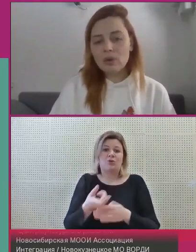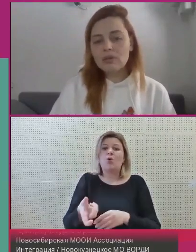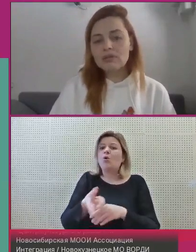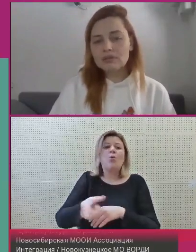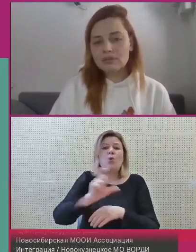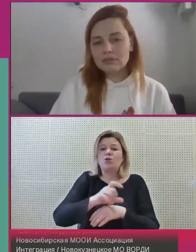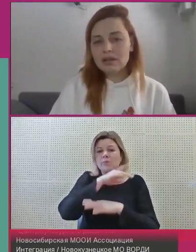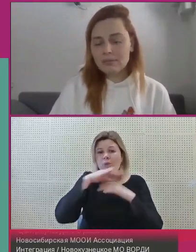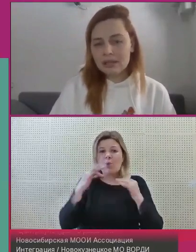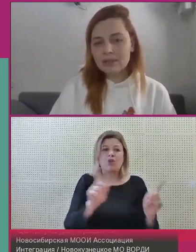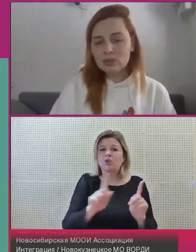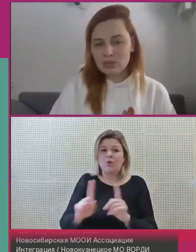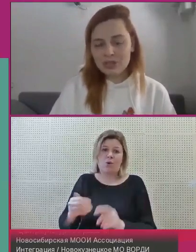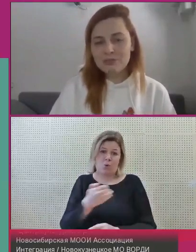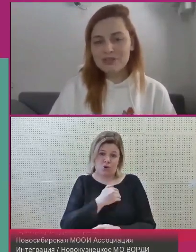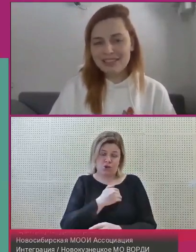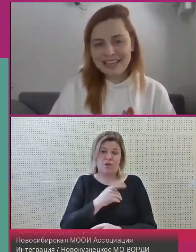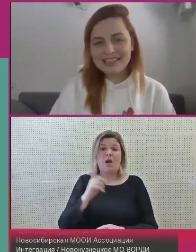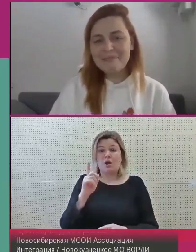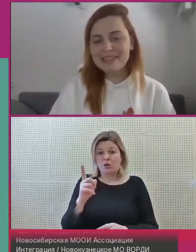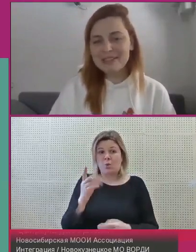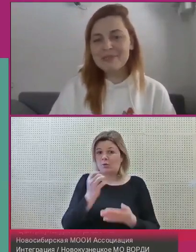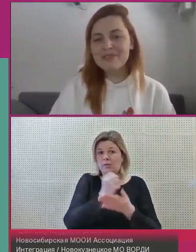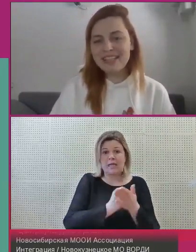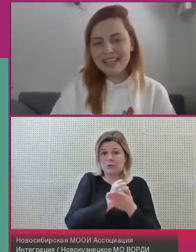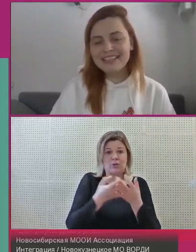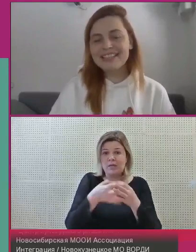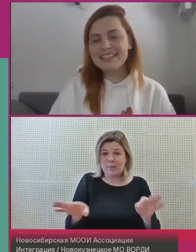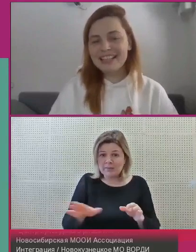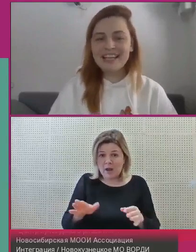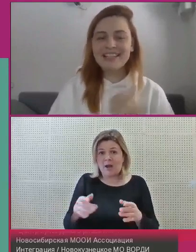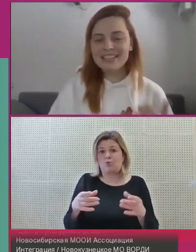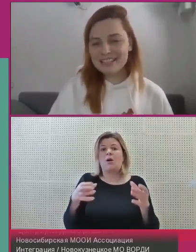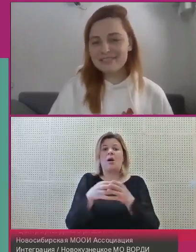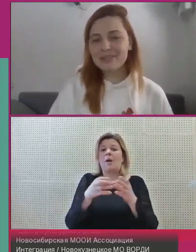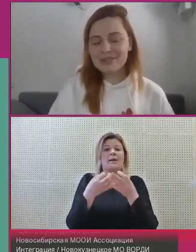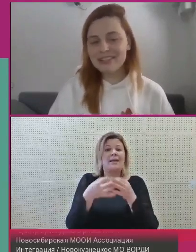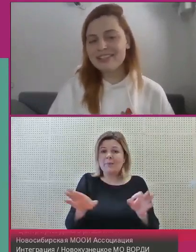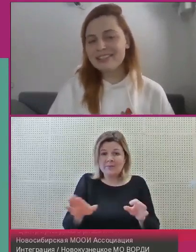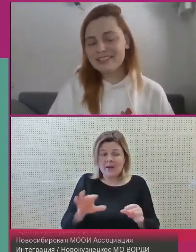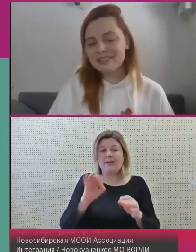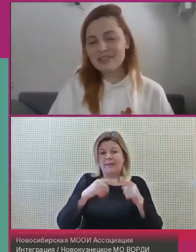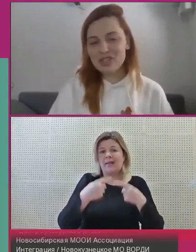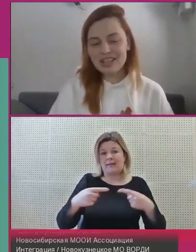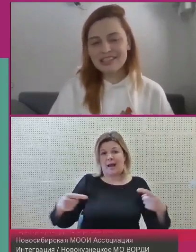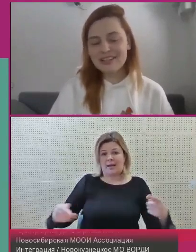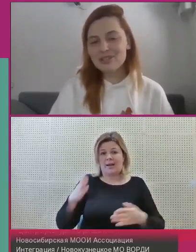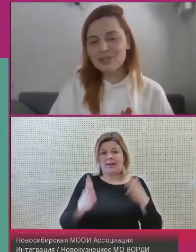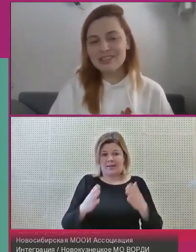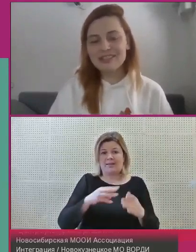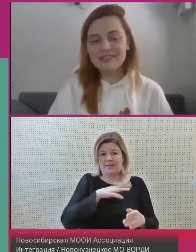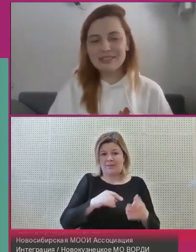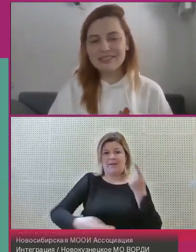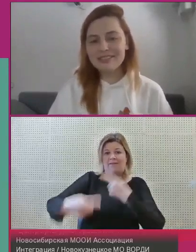но опять ресурсы не позволяют, команда не позволяет и так далее. Если вернуться в начало, да,